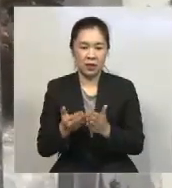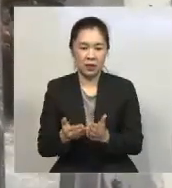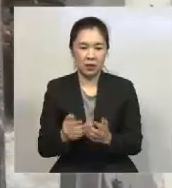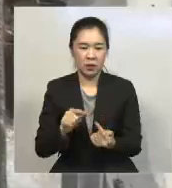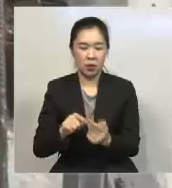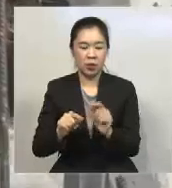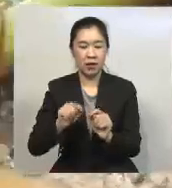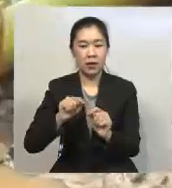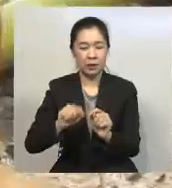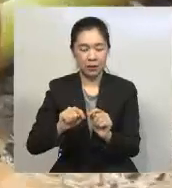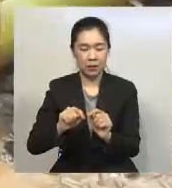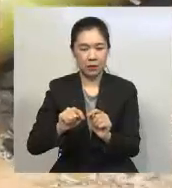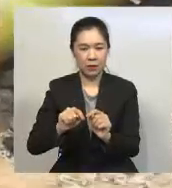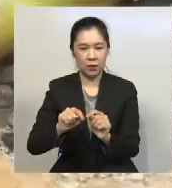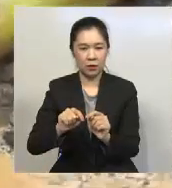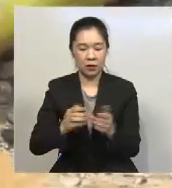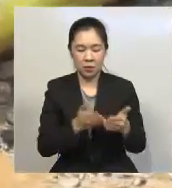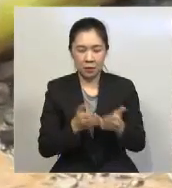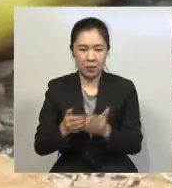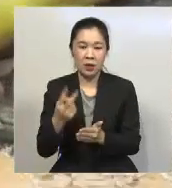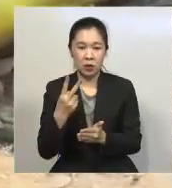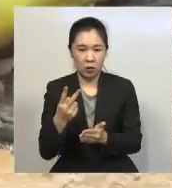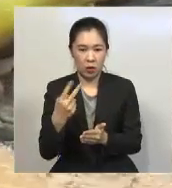ของเทศบาลตำบลพระพุทธบาทเชียงคานอีก1ล